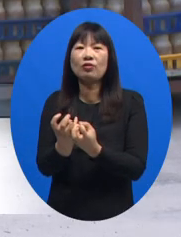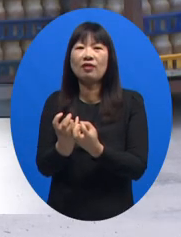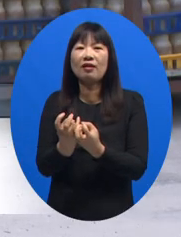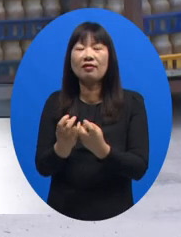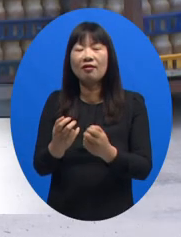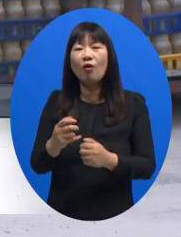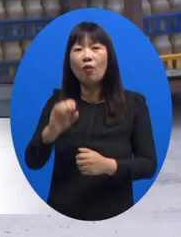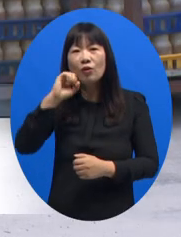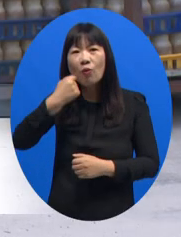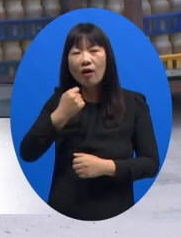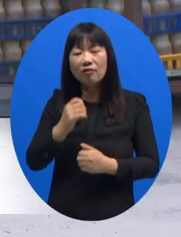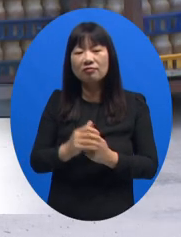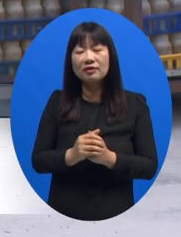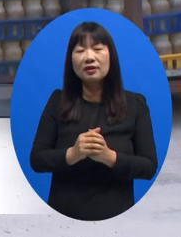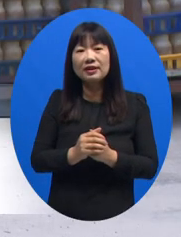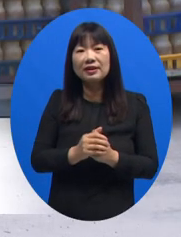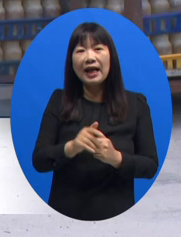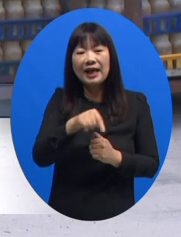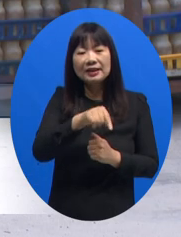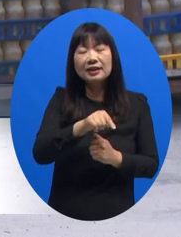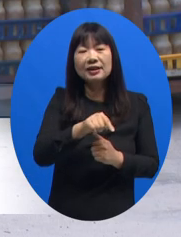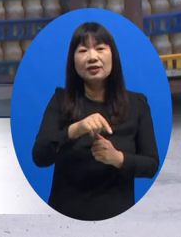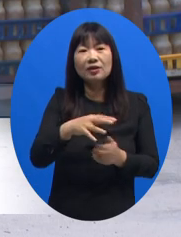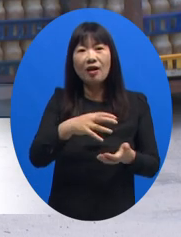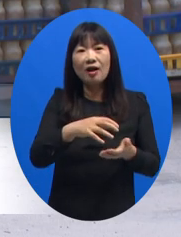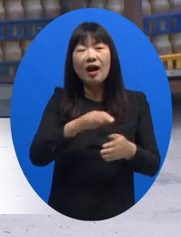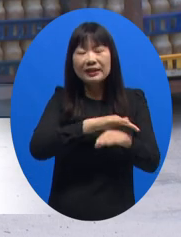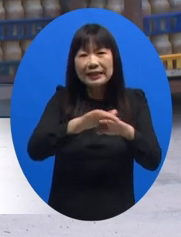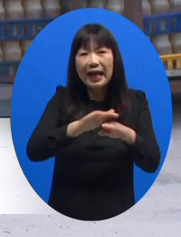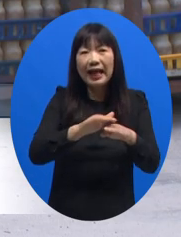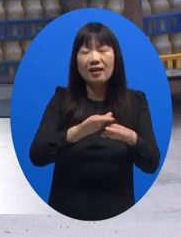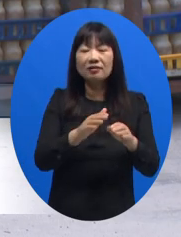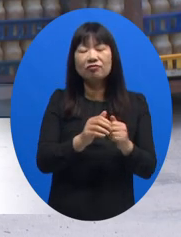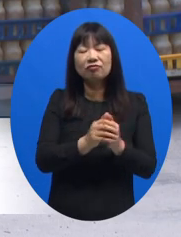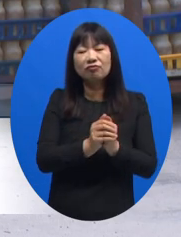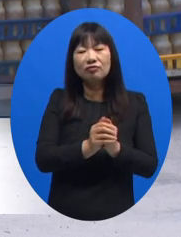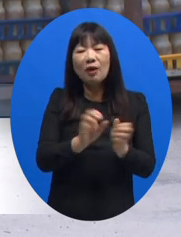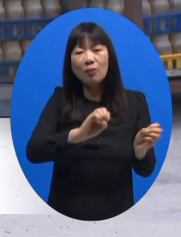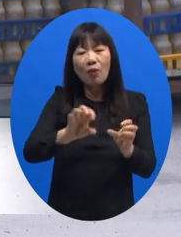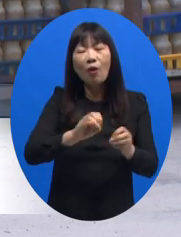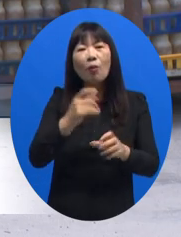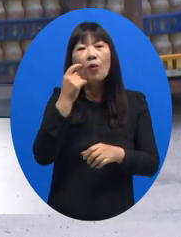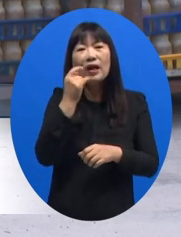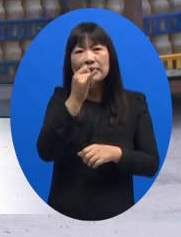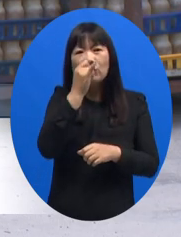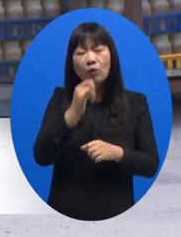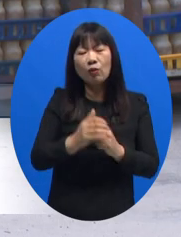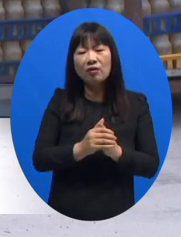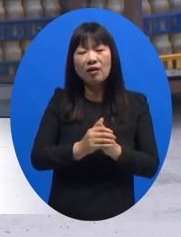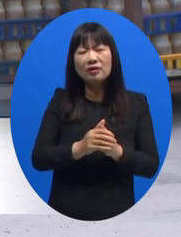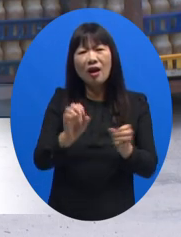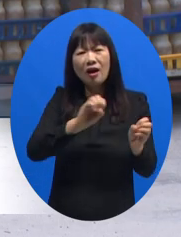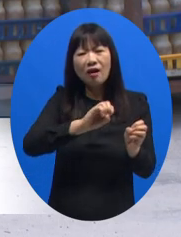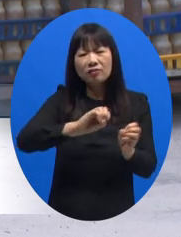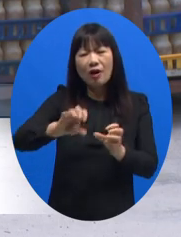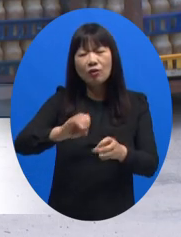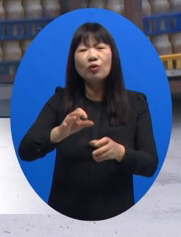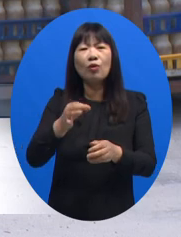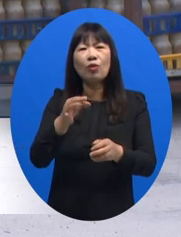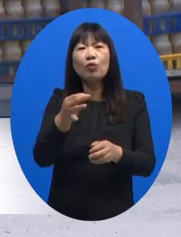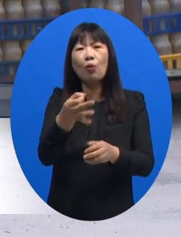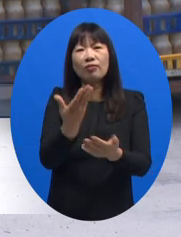가져가는 거를 잘 처리 안 해주고 하는 경우가 있고요. 이제 자꾸 이거를 처리 비용을 달라고 하는 추세로